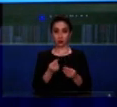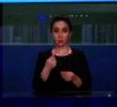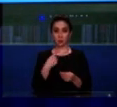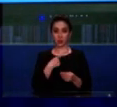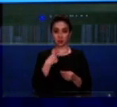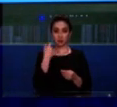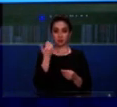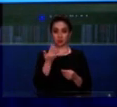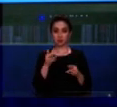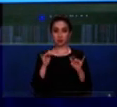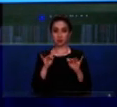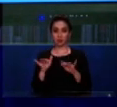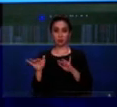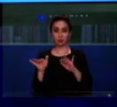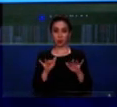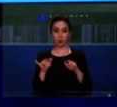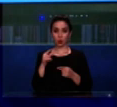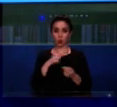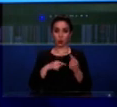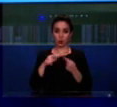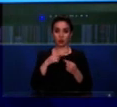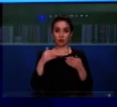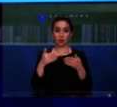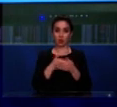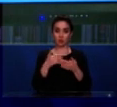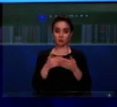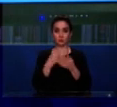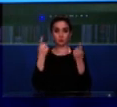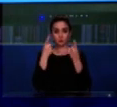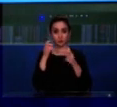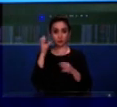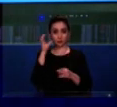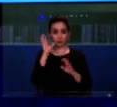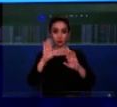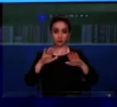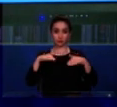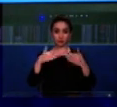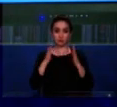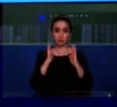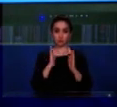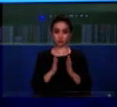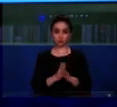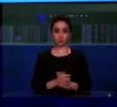Мен сізге тадбіркорлік фаолияты бойчы яңгілікні ешітішіңізні тавсия етамын.